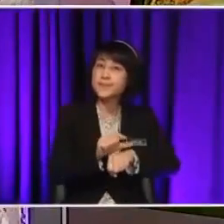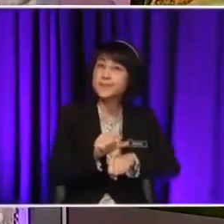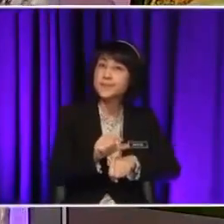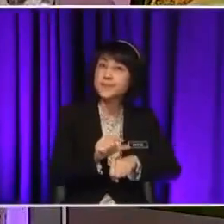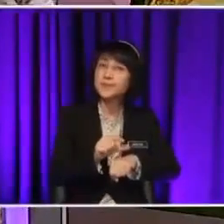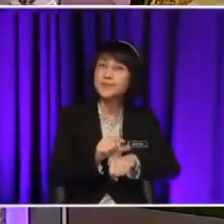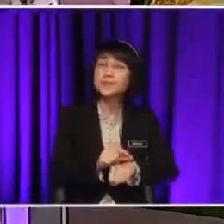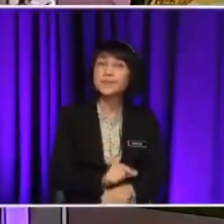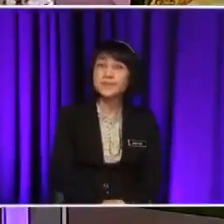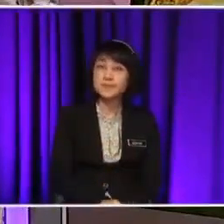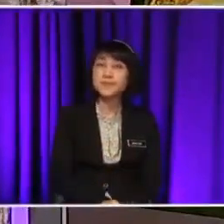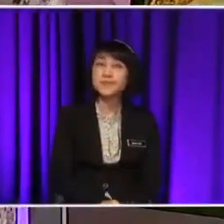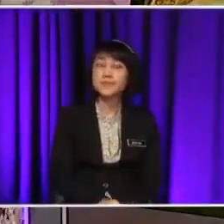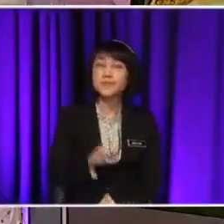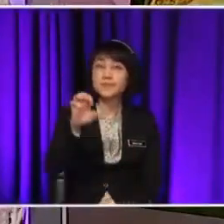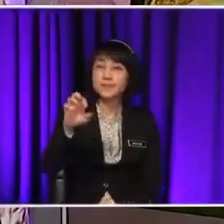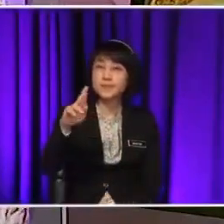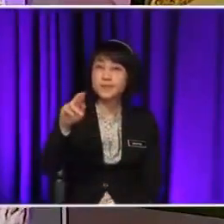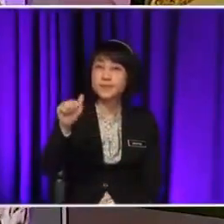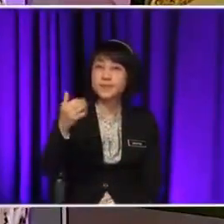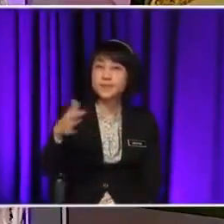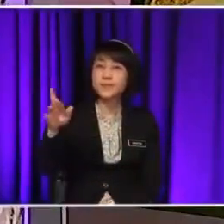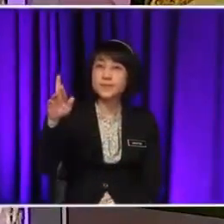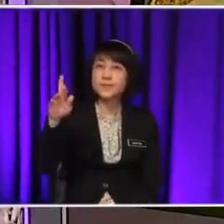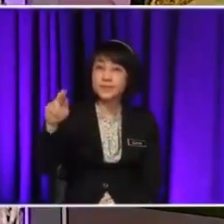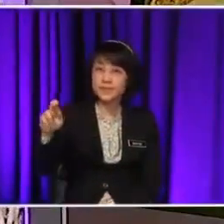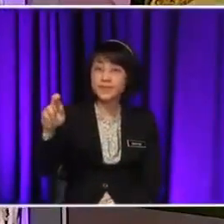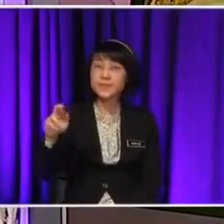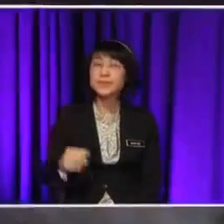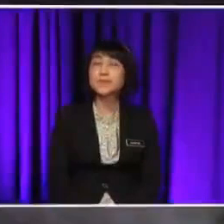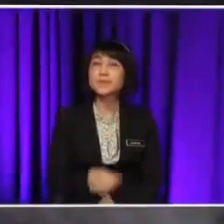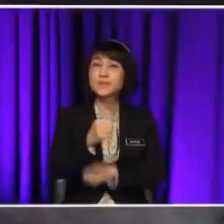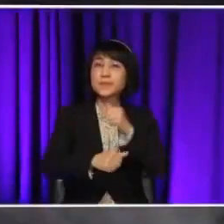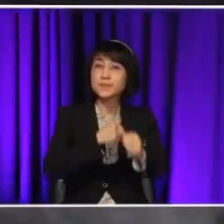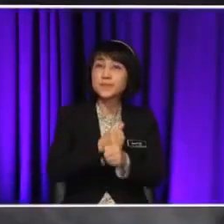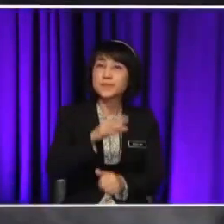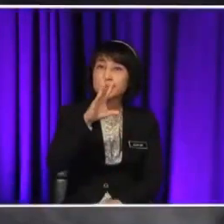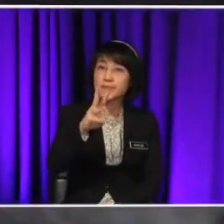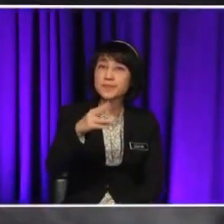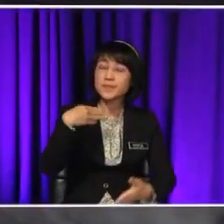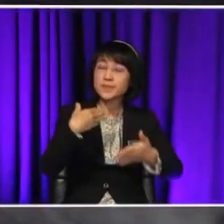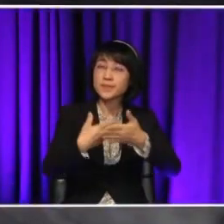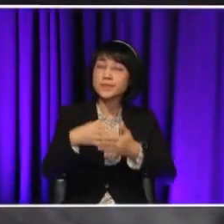dikenali sebagai era Renaissance. Okey, seterusnya abad ke-16 hingga ke-17